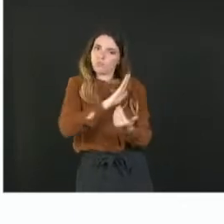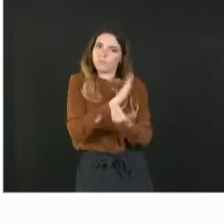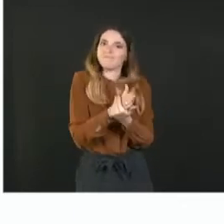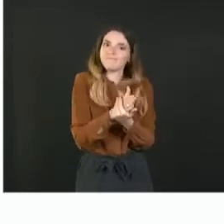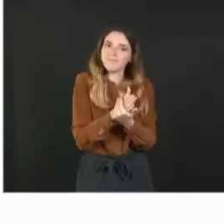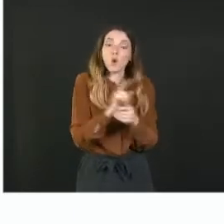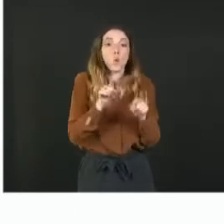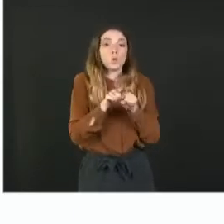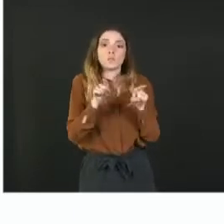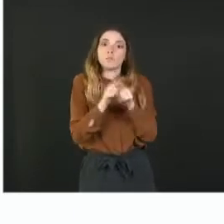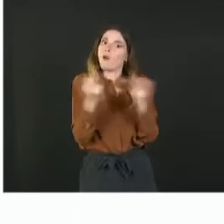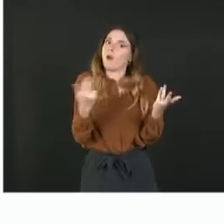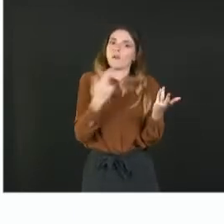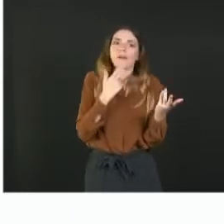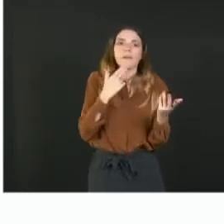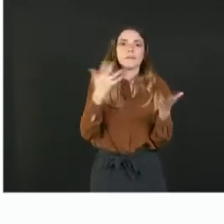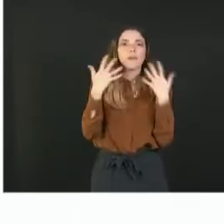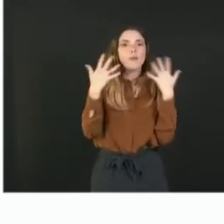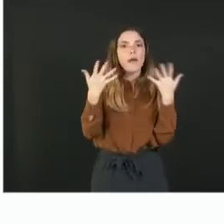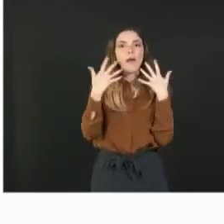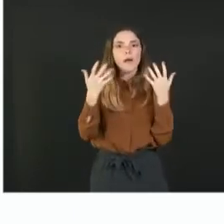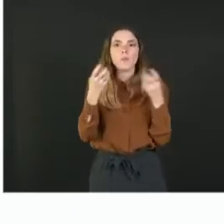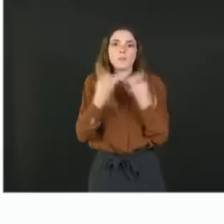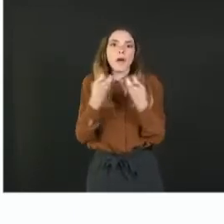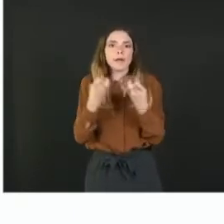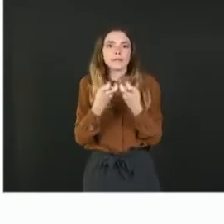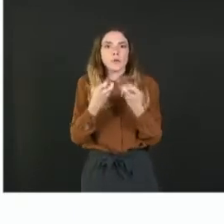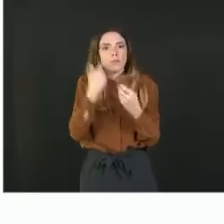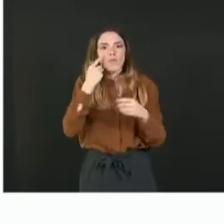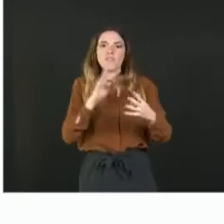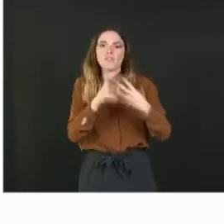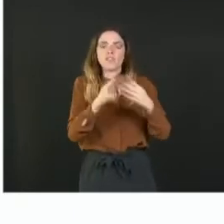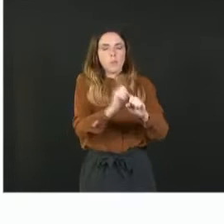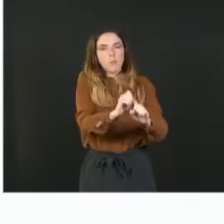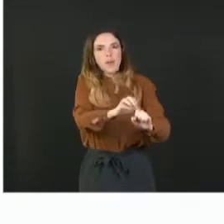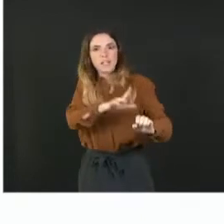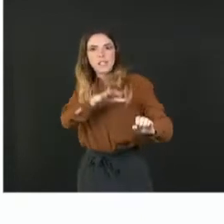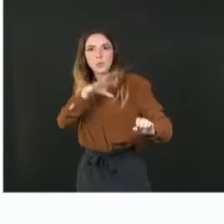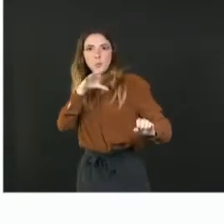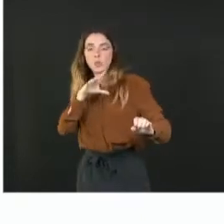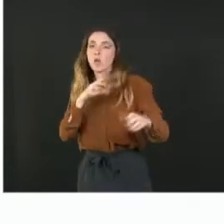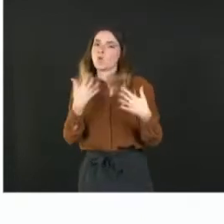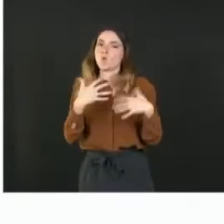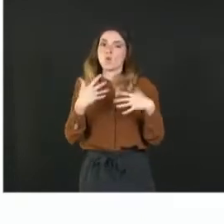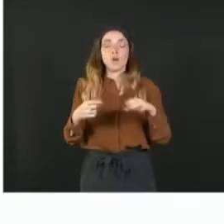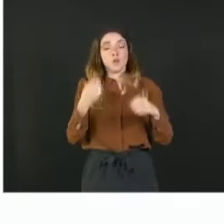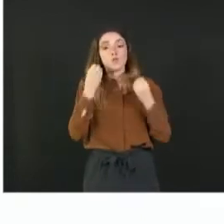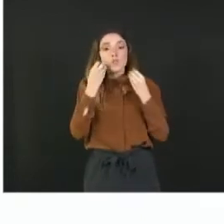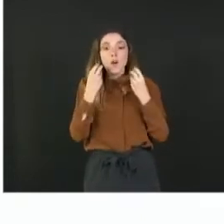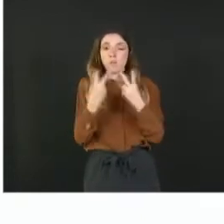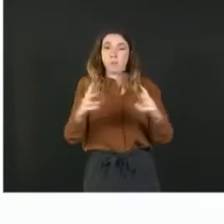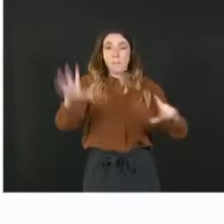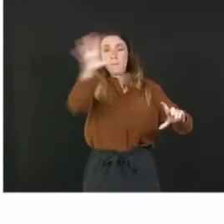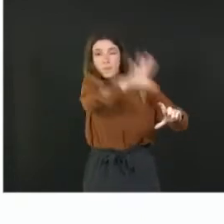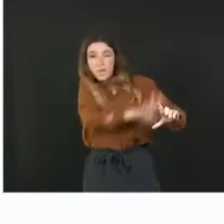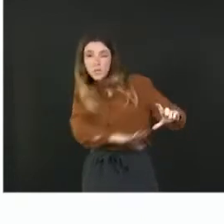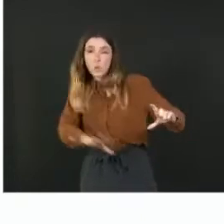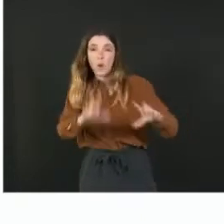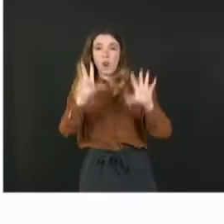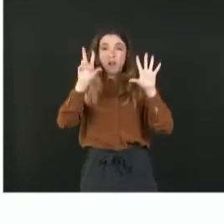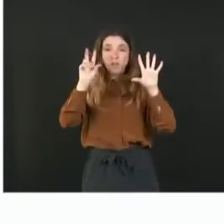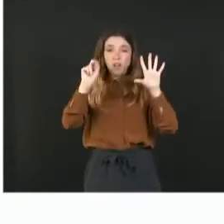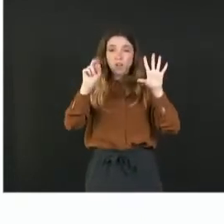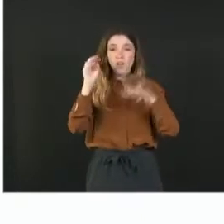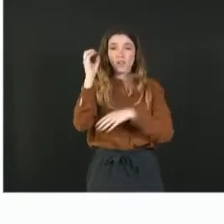de la qualité de l'air. Filtre à particules, il y a des modèles qui montrent que pour une métropole, c'est jusqu'à 80 tonnes de polluants